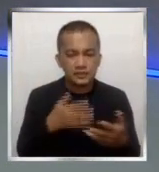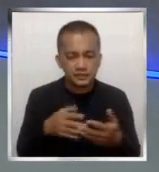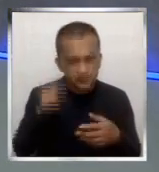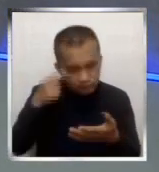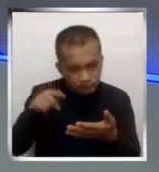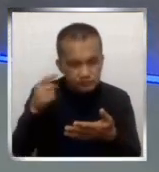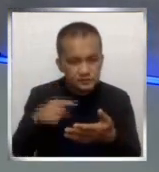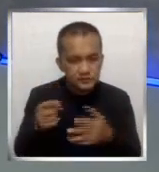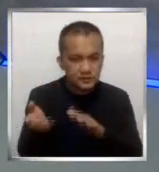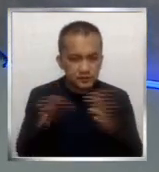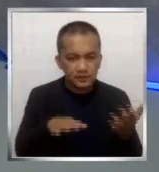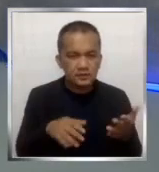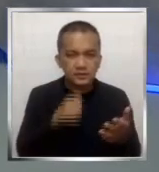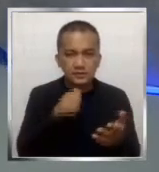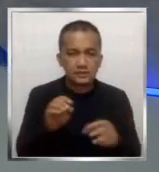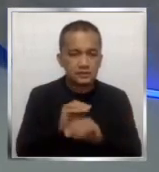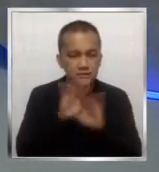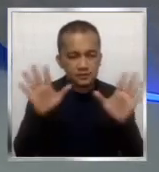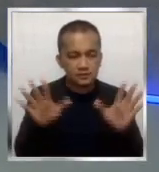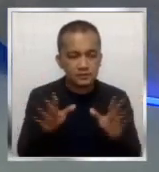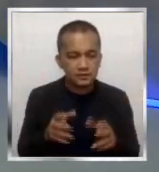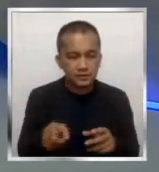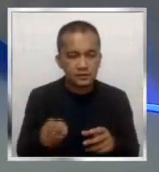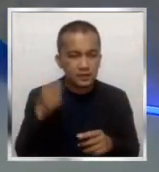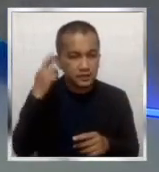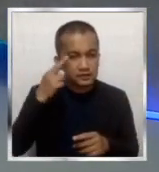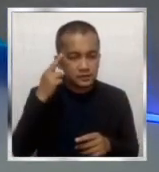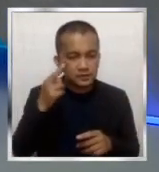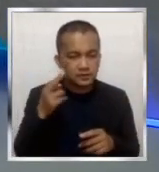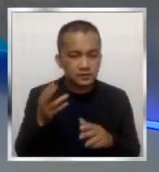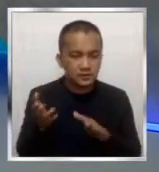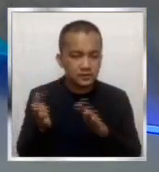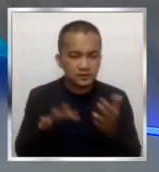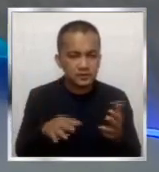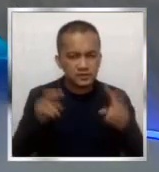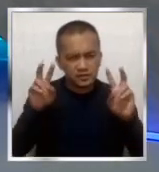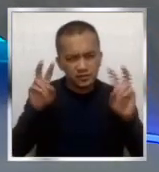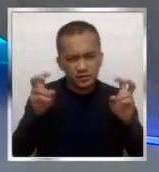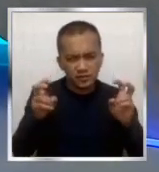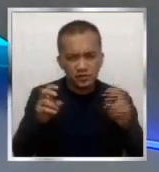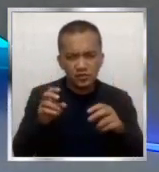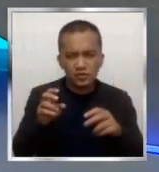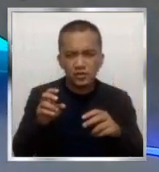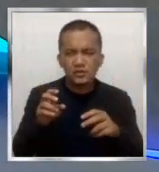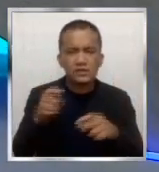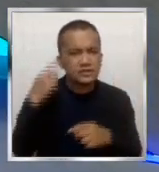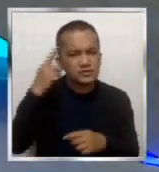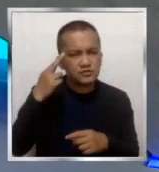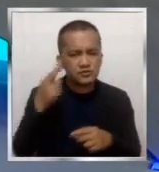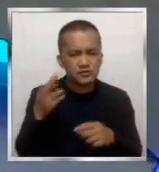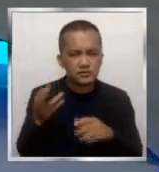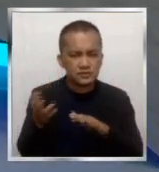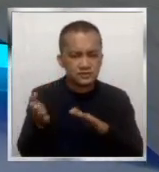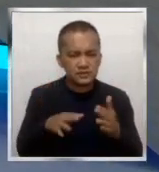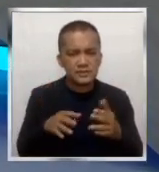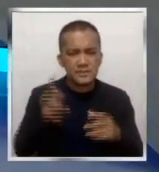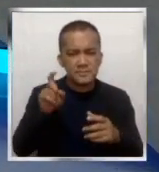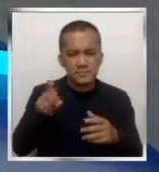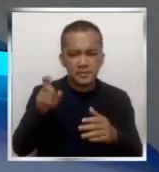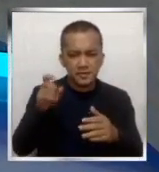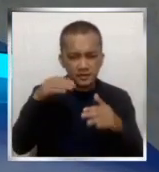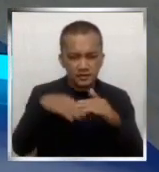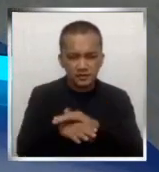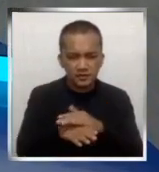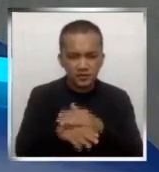pa malinaw yung sanhi ng kamatayan o yung tinatawag na cause of death ay kailangan daw isailalim sa